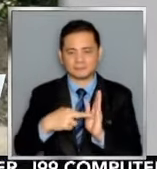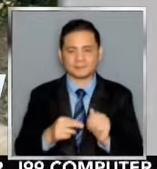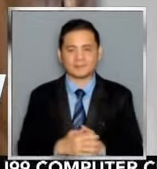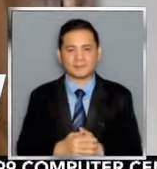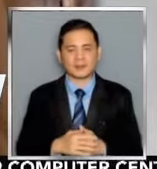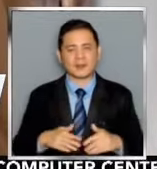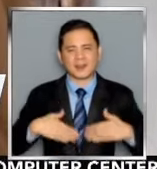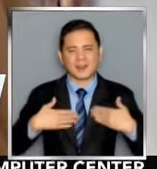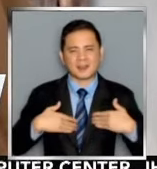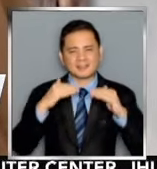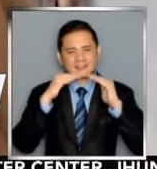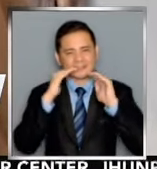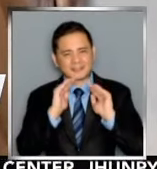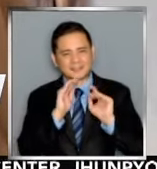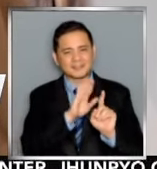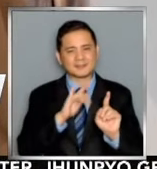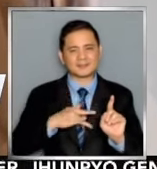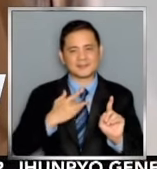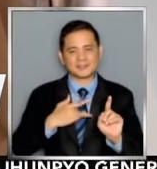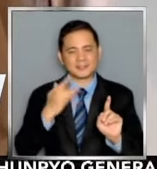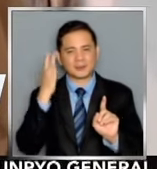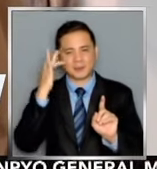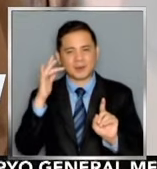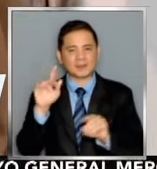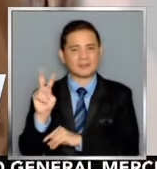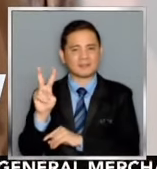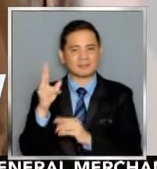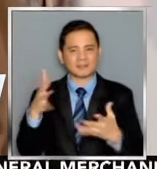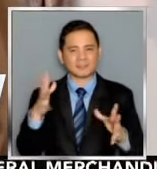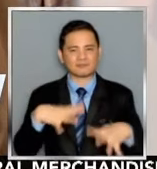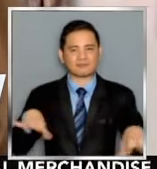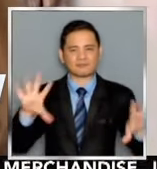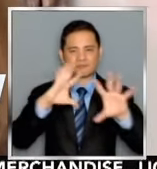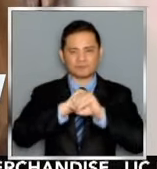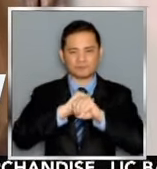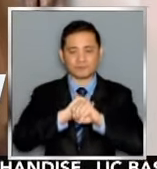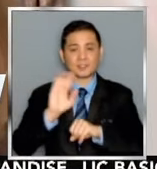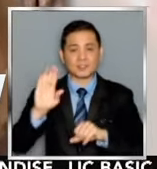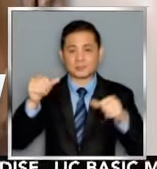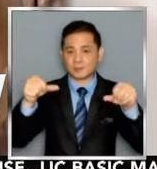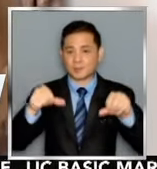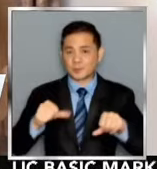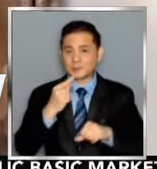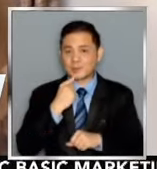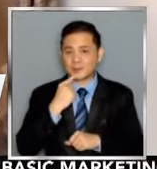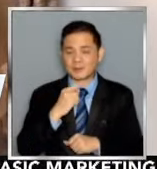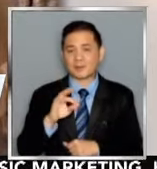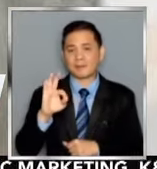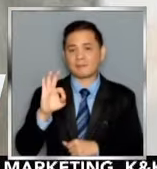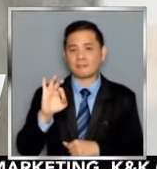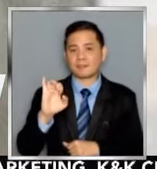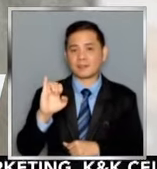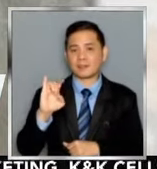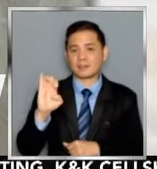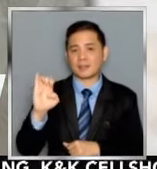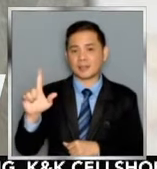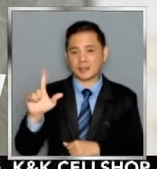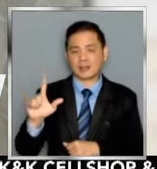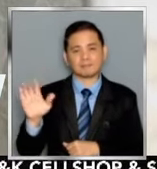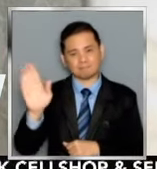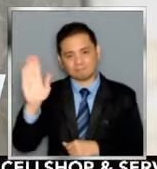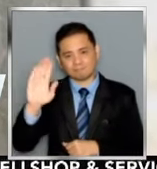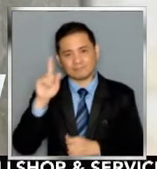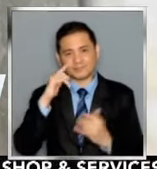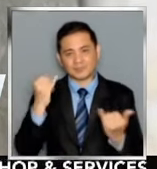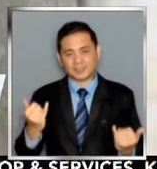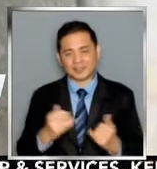naramdaman niya sa pagtatapos ng serye. Sabi niya sa kanyang post, Fidel signing off for now. Kaya ang fans napaisip